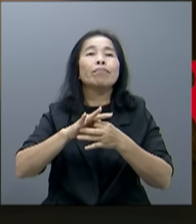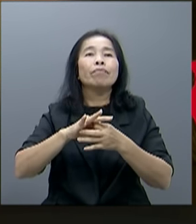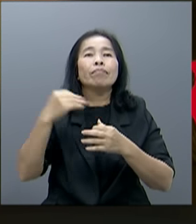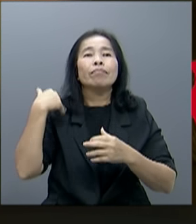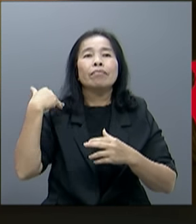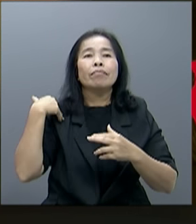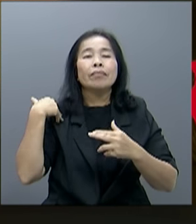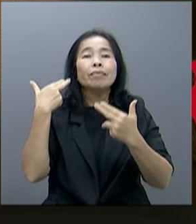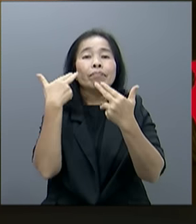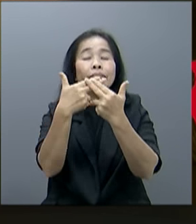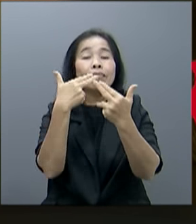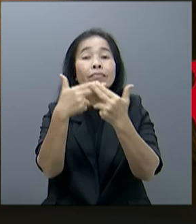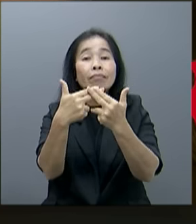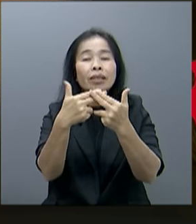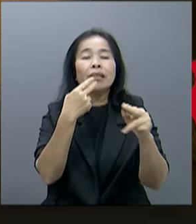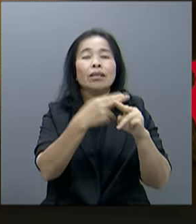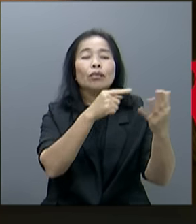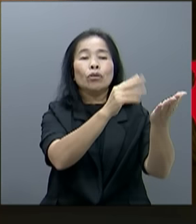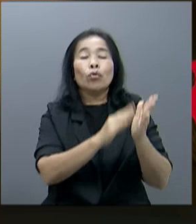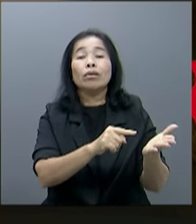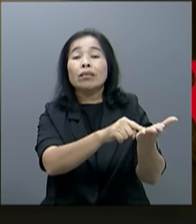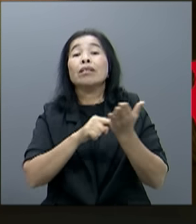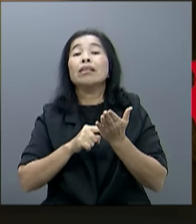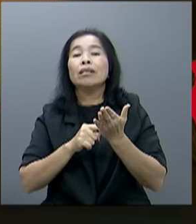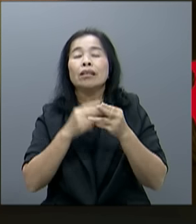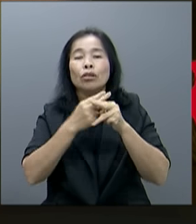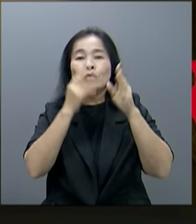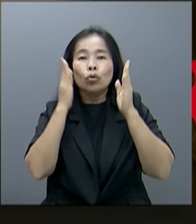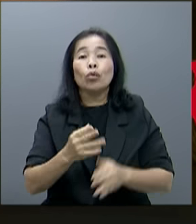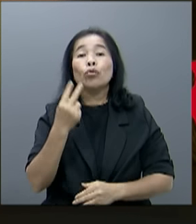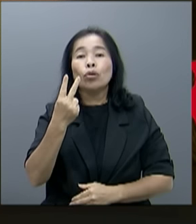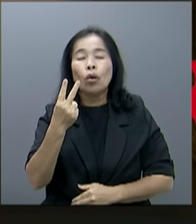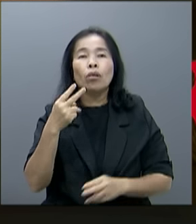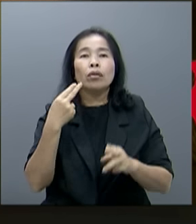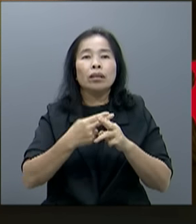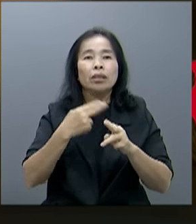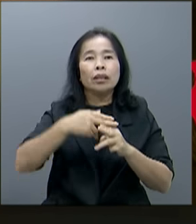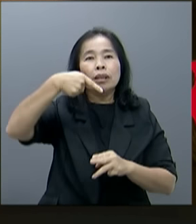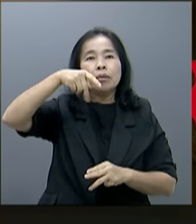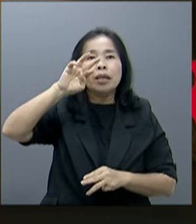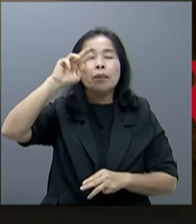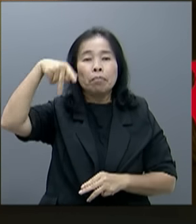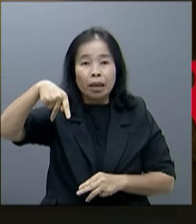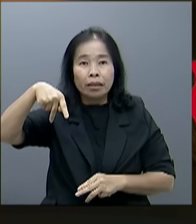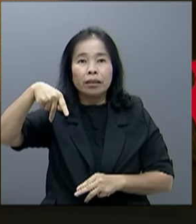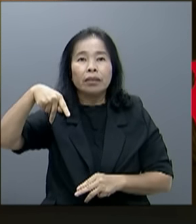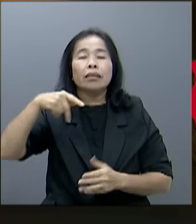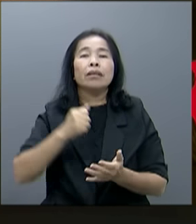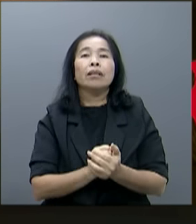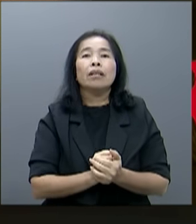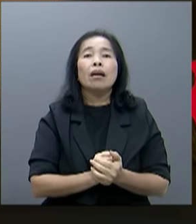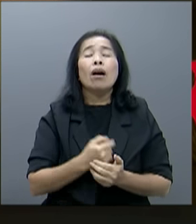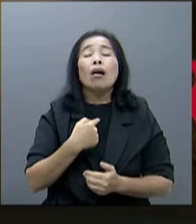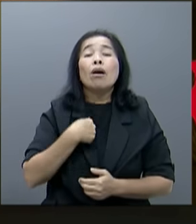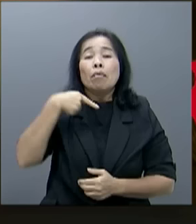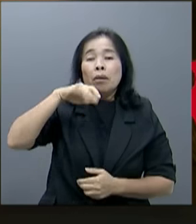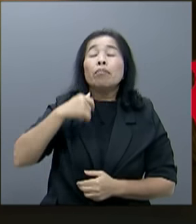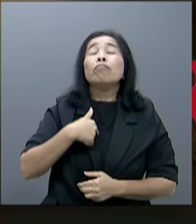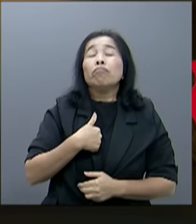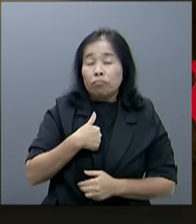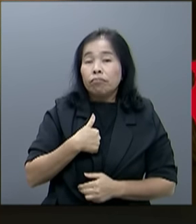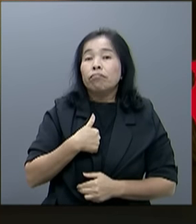ตนายกไว้2คนค่ะตามกลไกตอนนี้ก็คือนายพีรพันธ์สารีรัฐวิภาคซึ่งพรรคก็ยืนยันว่าจะเสนอ